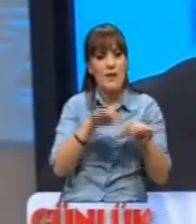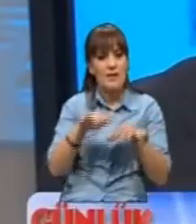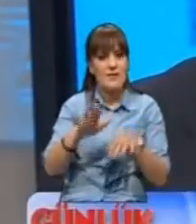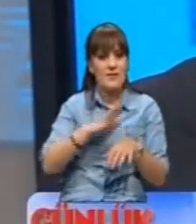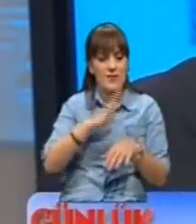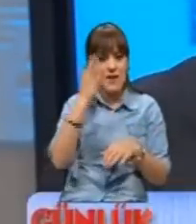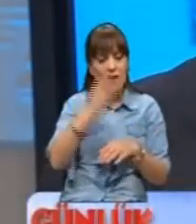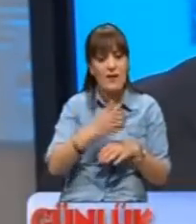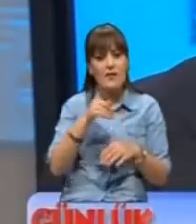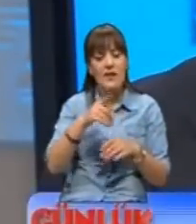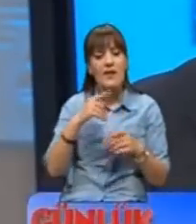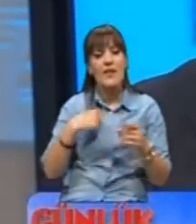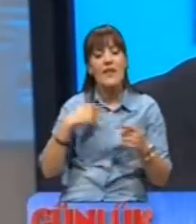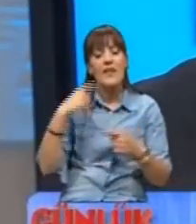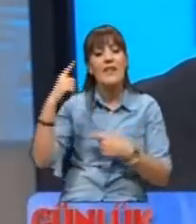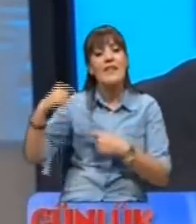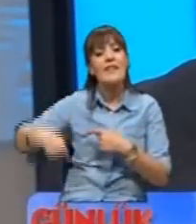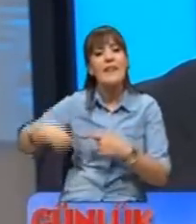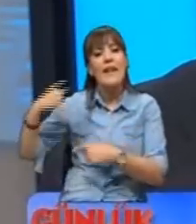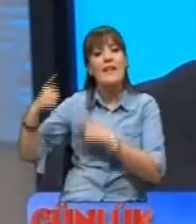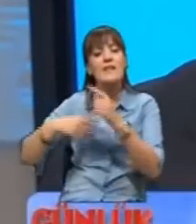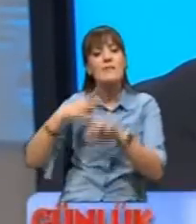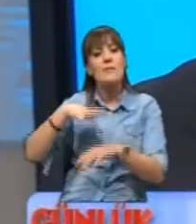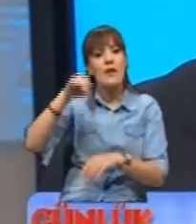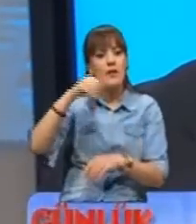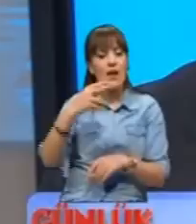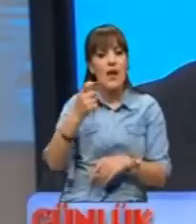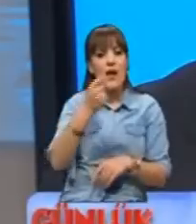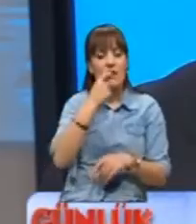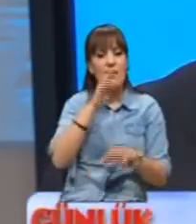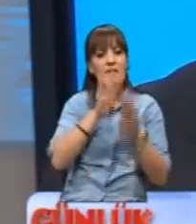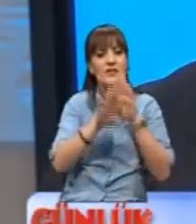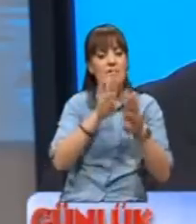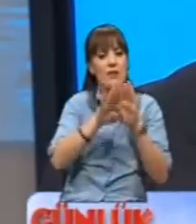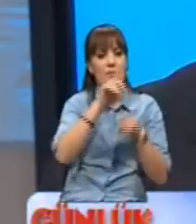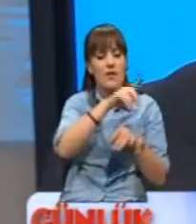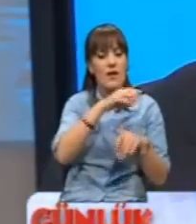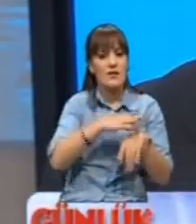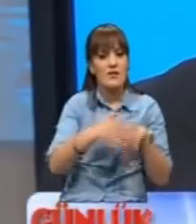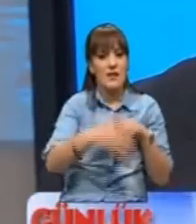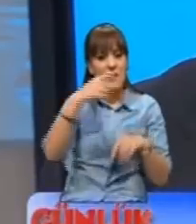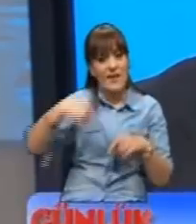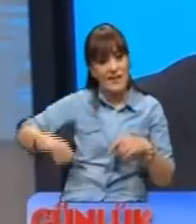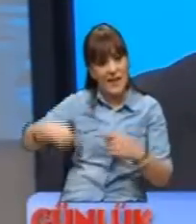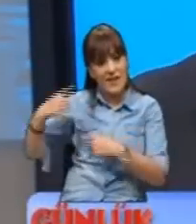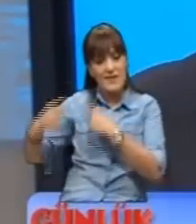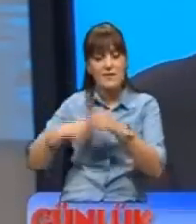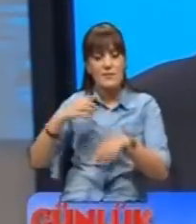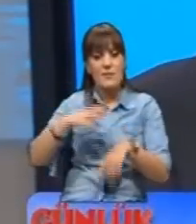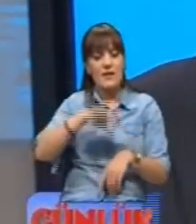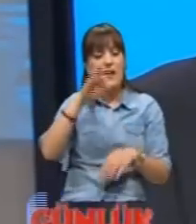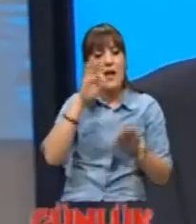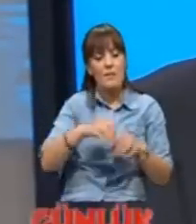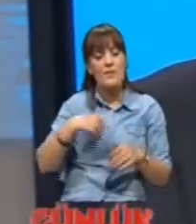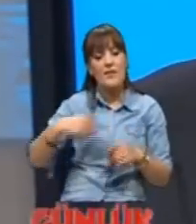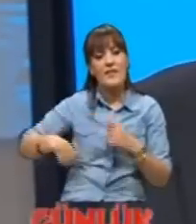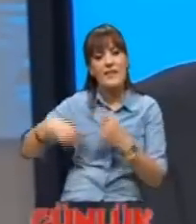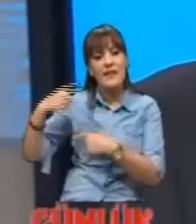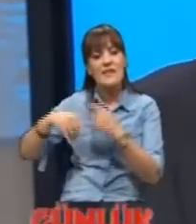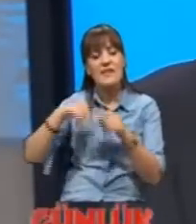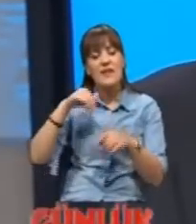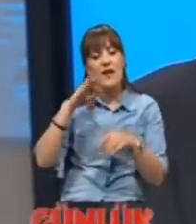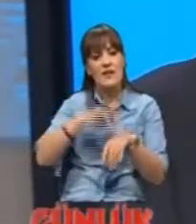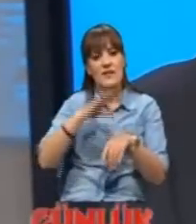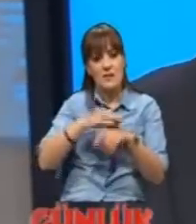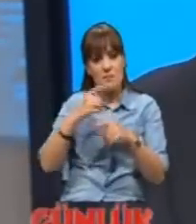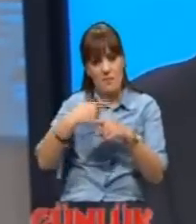vardı. Diyaliz merkezinde, evet. Ankara Dış Kapı Hastanesi'nin diyaliz merkezinde hem diyaliz hastalarıyla paylaşmak için